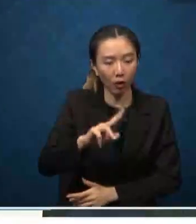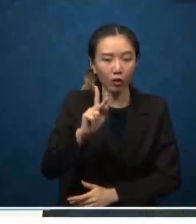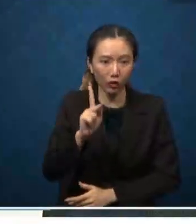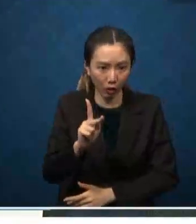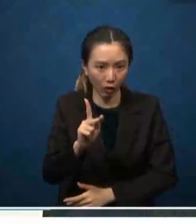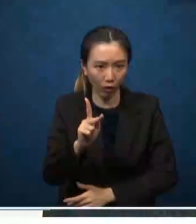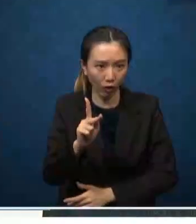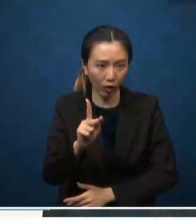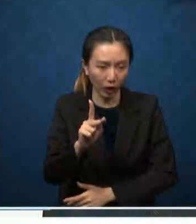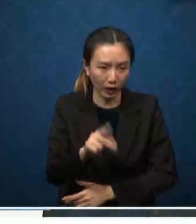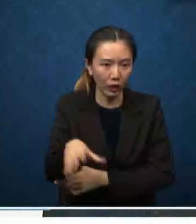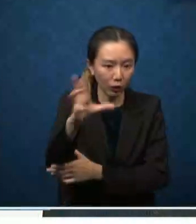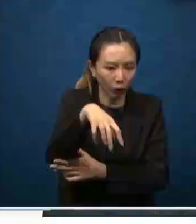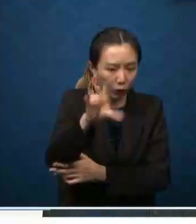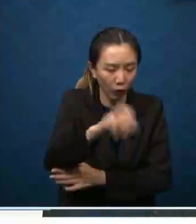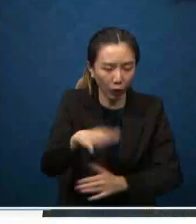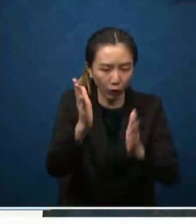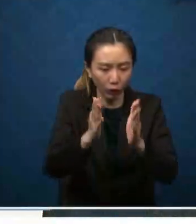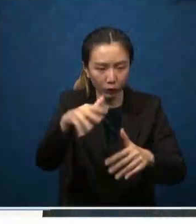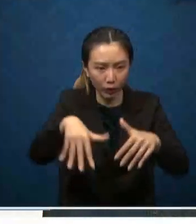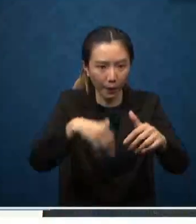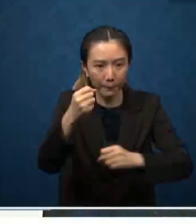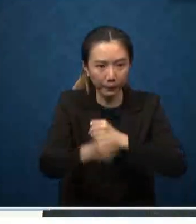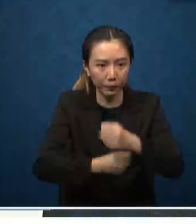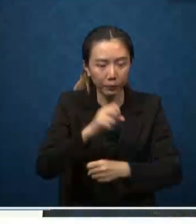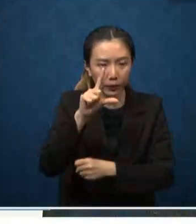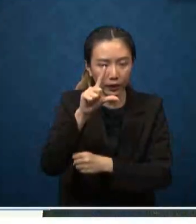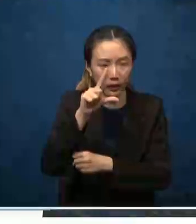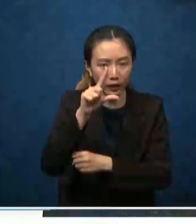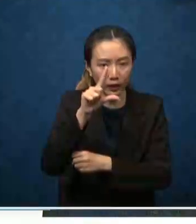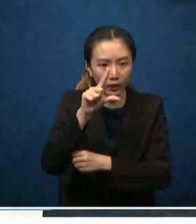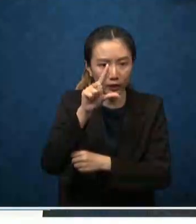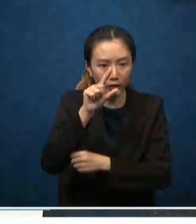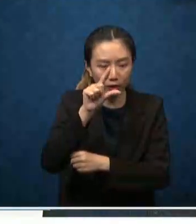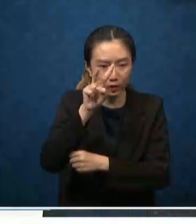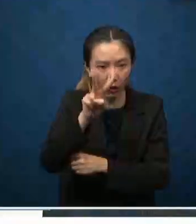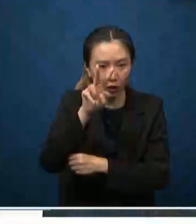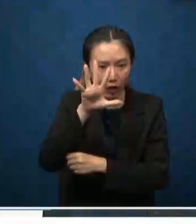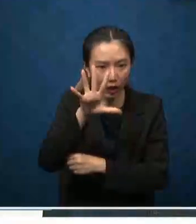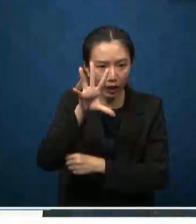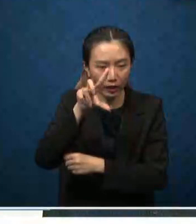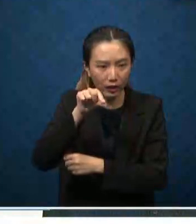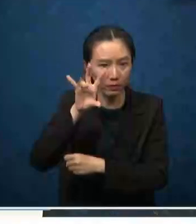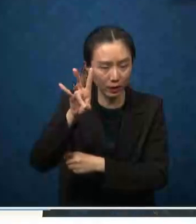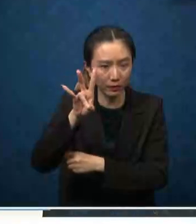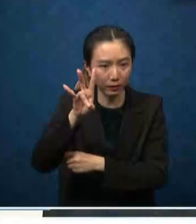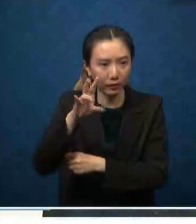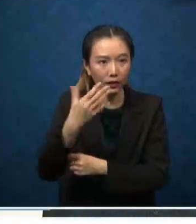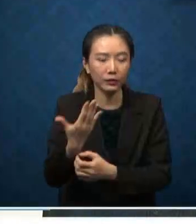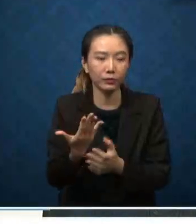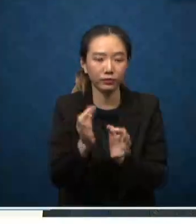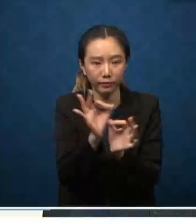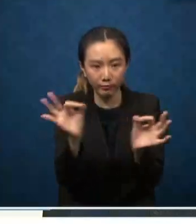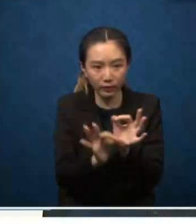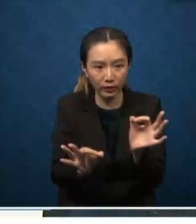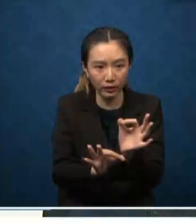งประชาชนปี27เนี่ยก็เขียนไว้อย่างนี้พ.ร.บัญญั